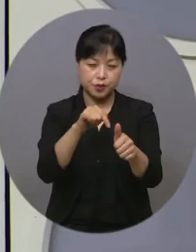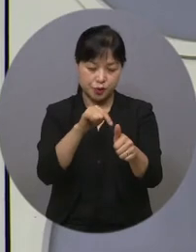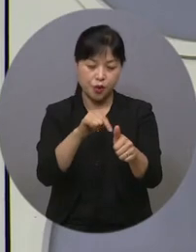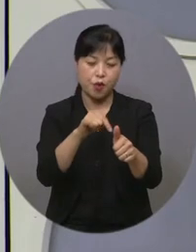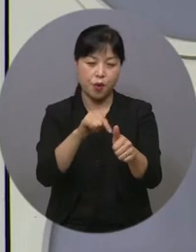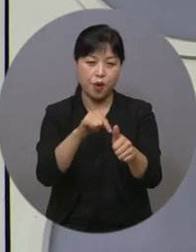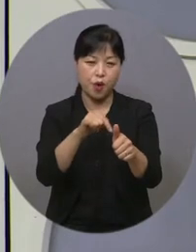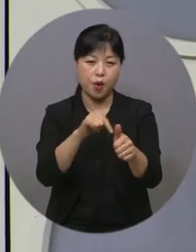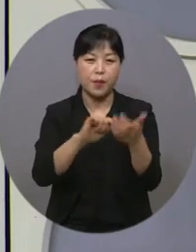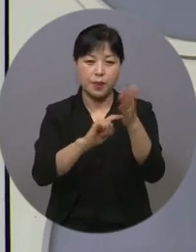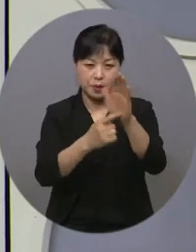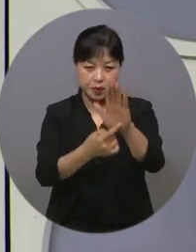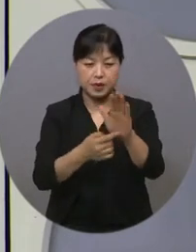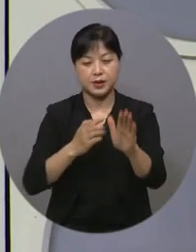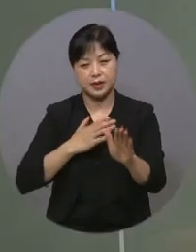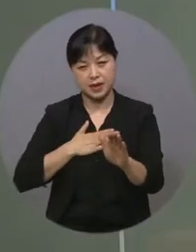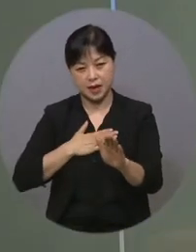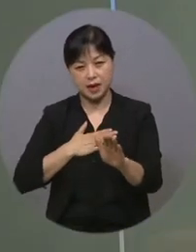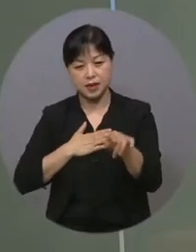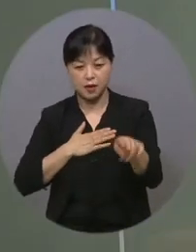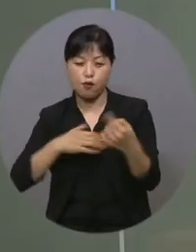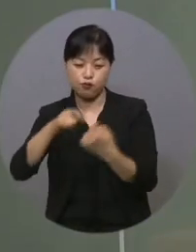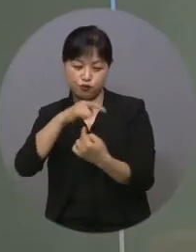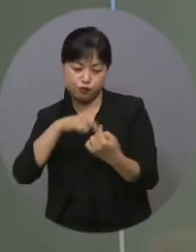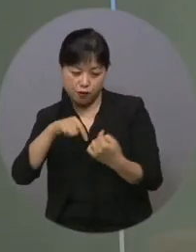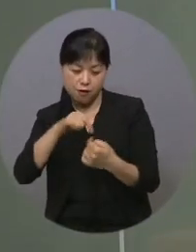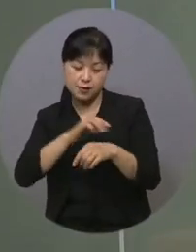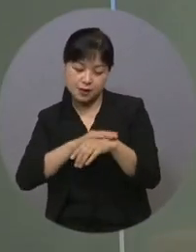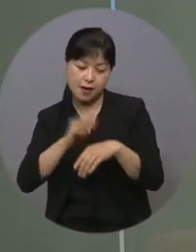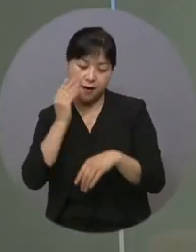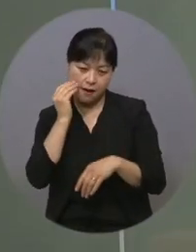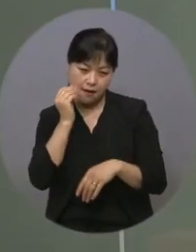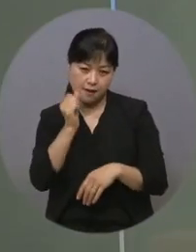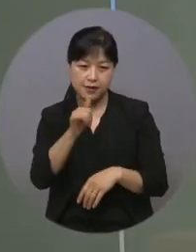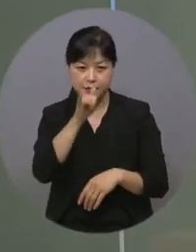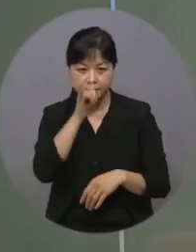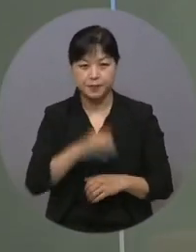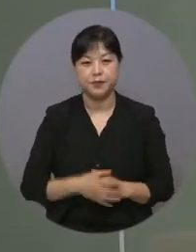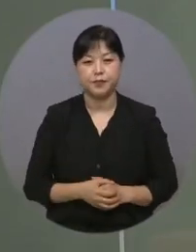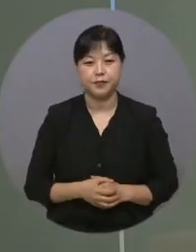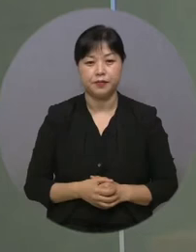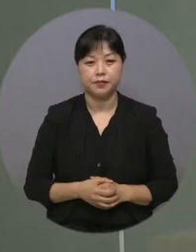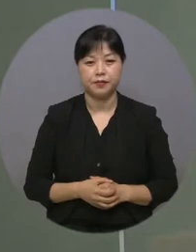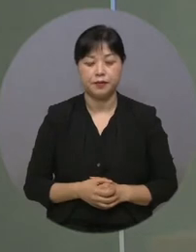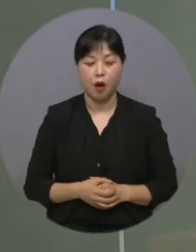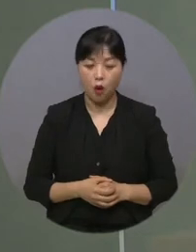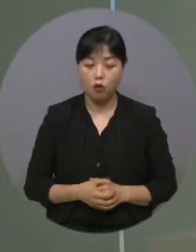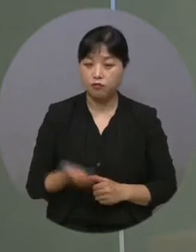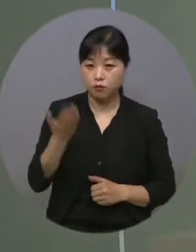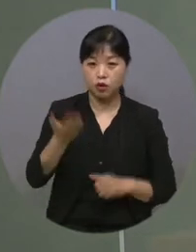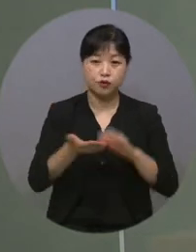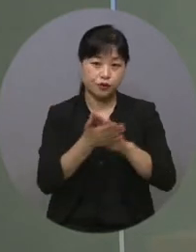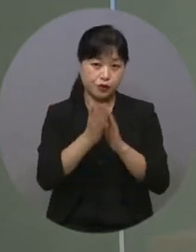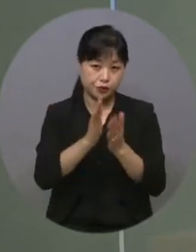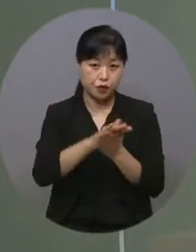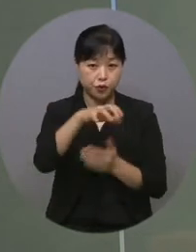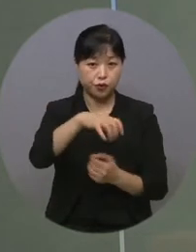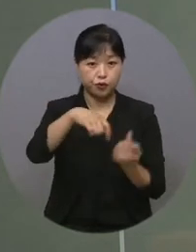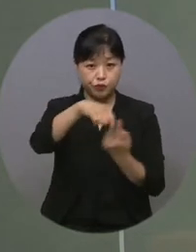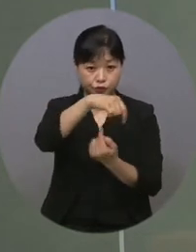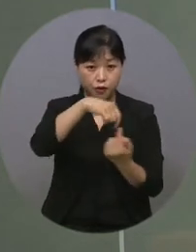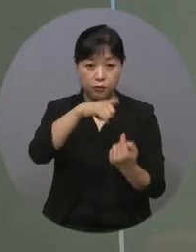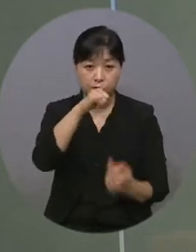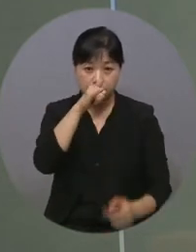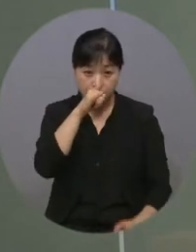하고 있습니다. 네, 그렇습니까? 그 얘기를 듣다 보니까 그 유치원도 운영을 하고 계시고 그래서 아마 그런